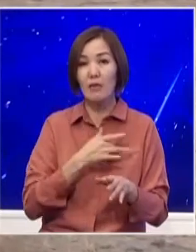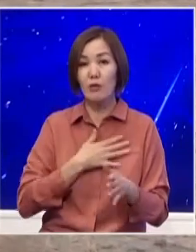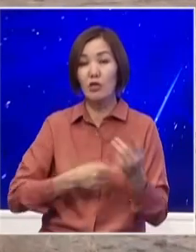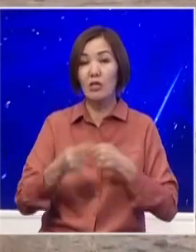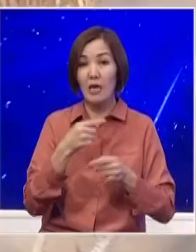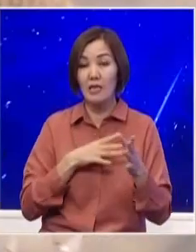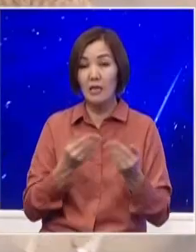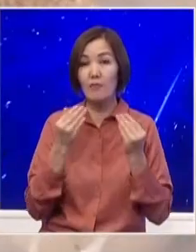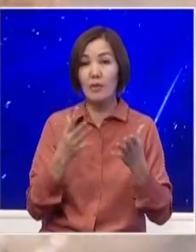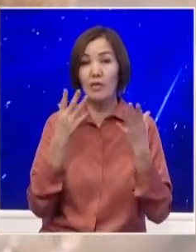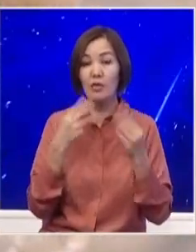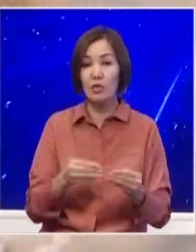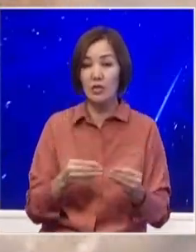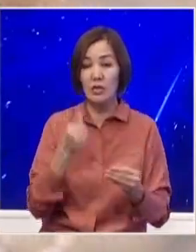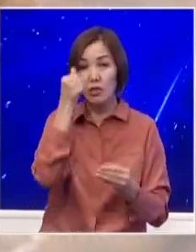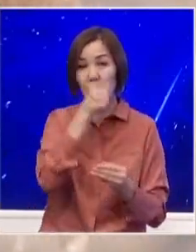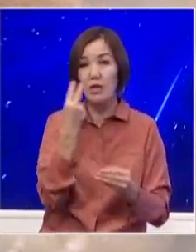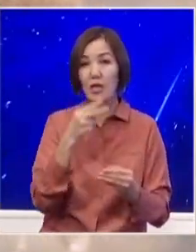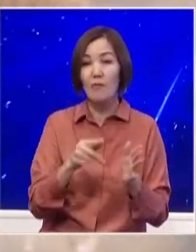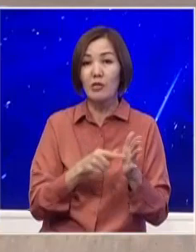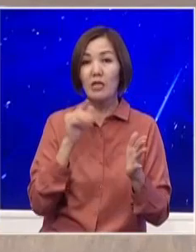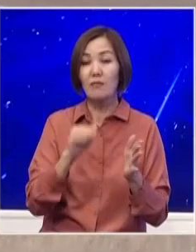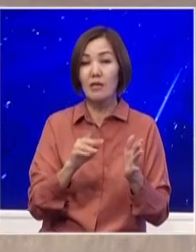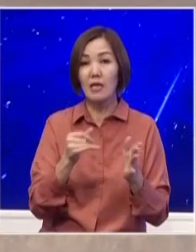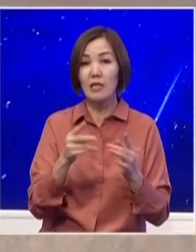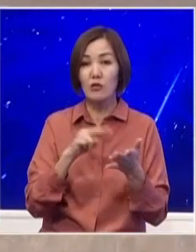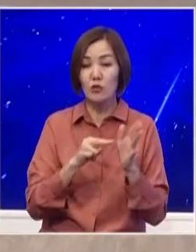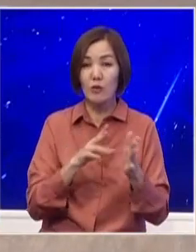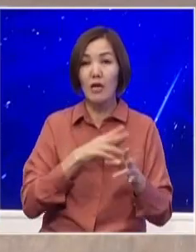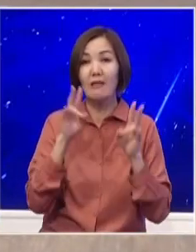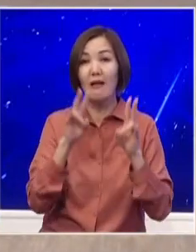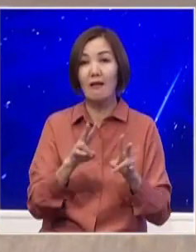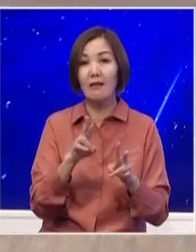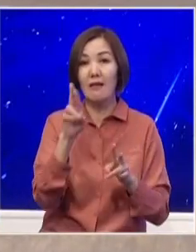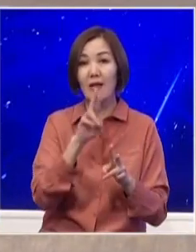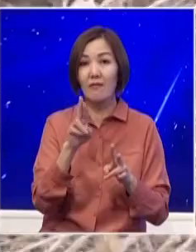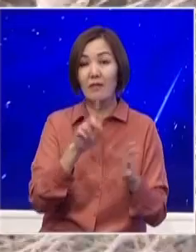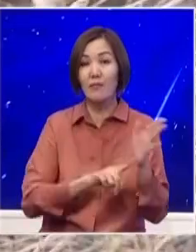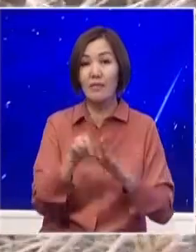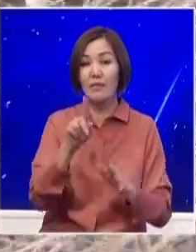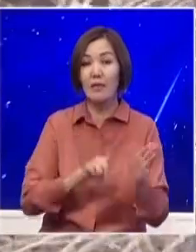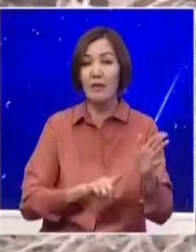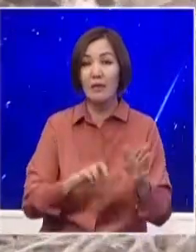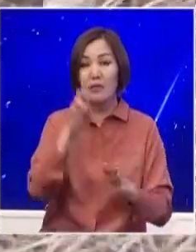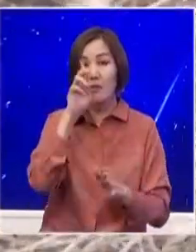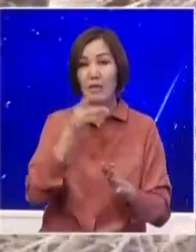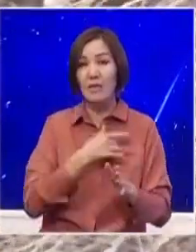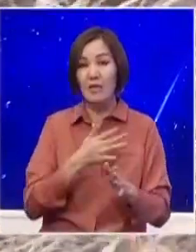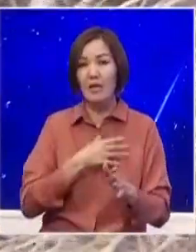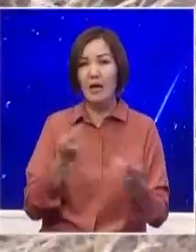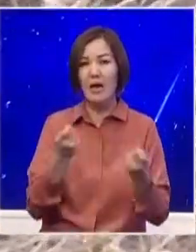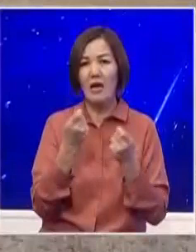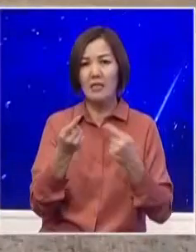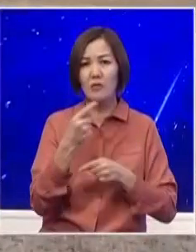қайтарылды. Биылғы жылы 27 мың гектар жер қайтарылуы жоспарланған, алайда қаңтар айының басынан бастап мемлекет меншігіне тым аз